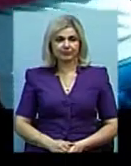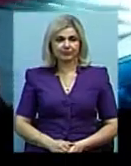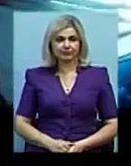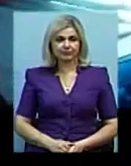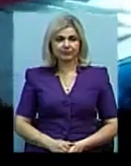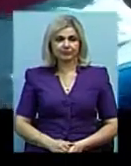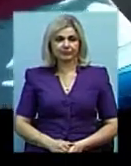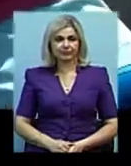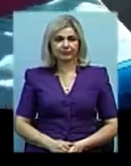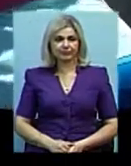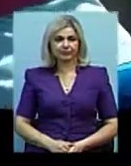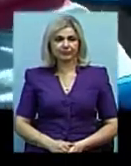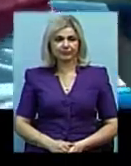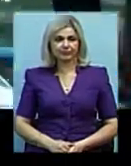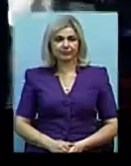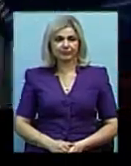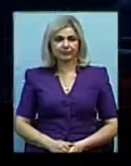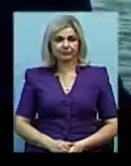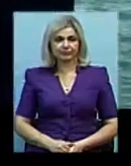робиш.